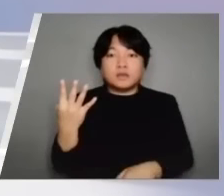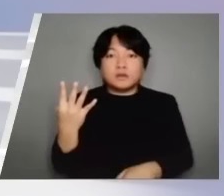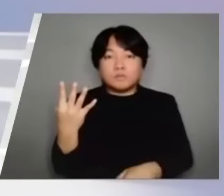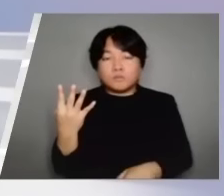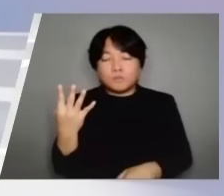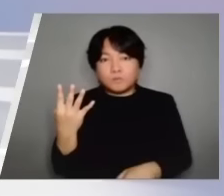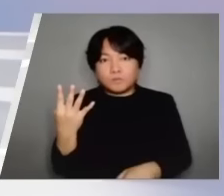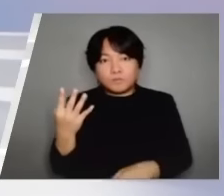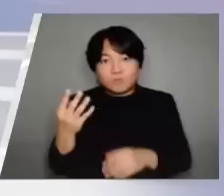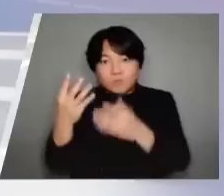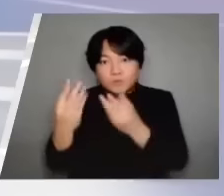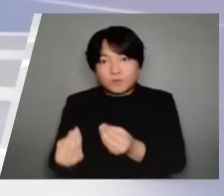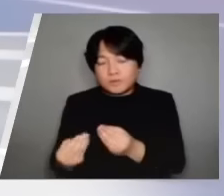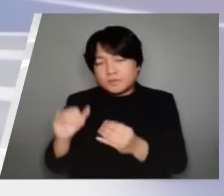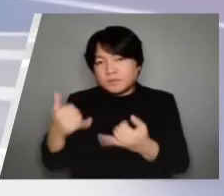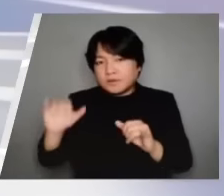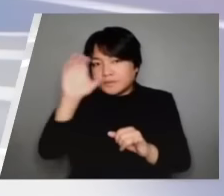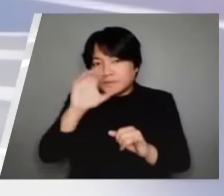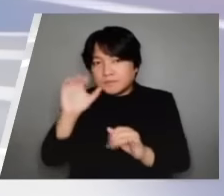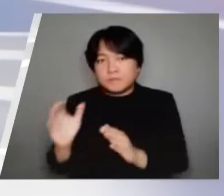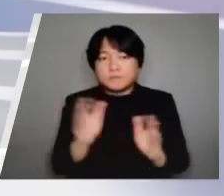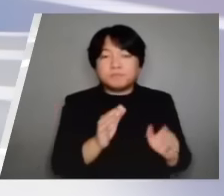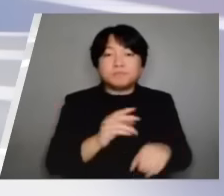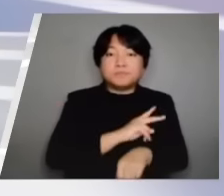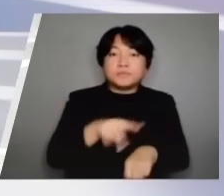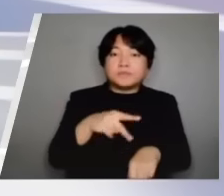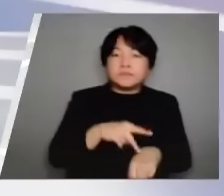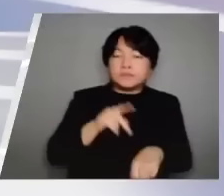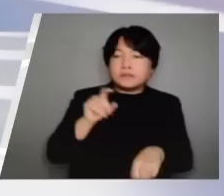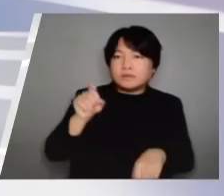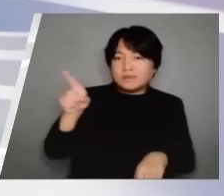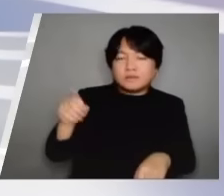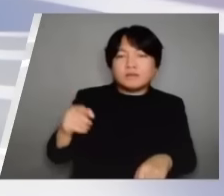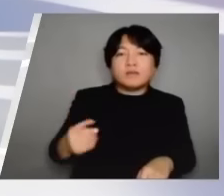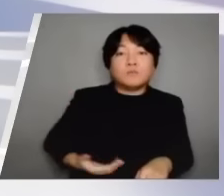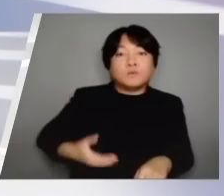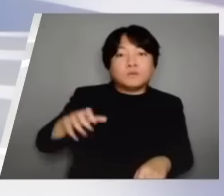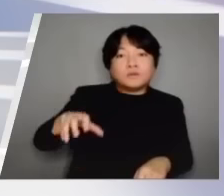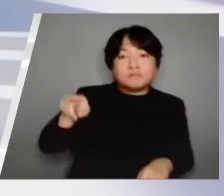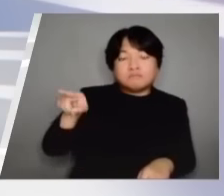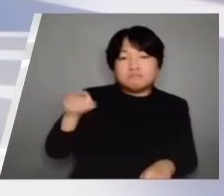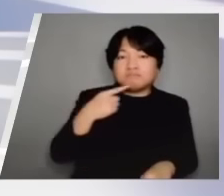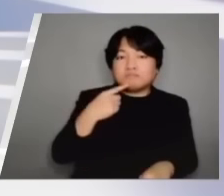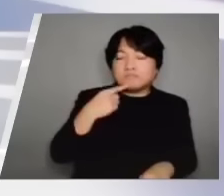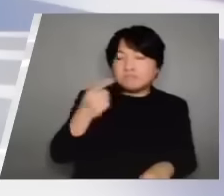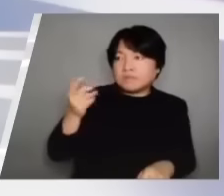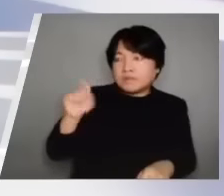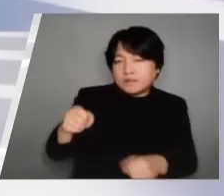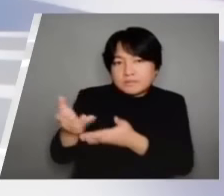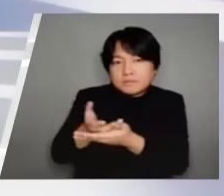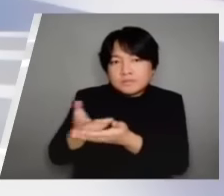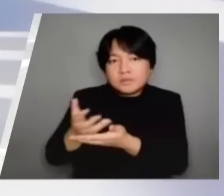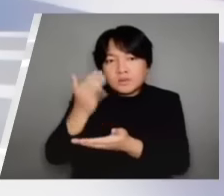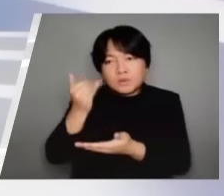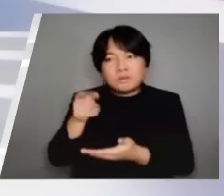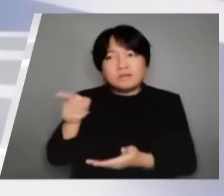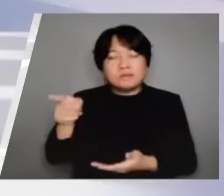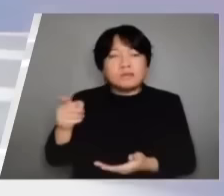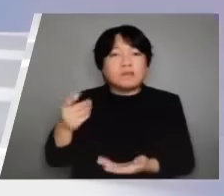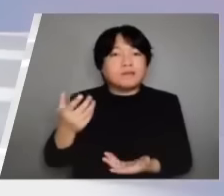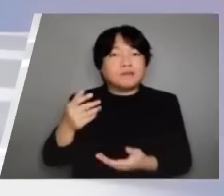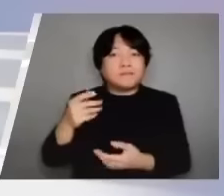Pilipinas nakikiusap sa brunay na maging maluwag sa apat na OFW na nasa death row hiling ng gobyerno na kahit mapahaba